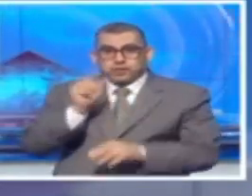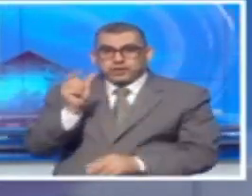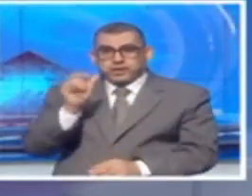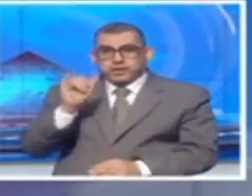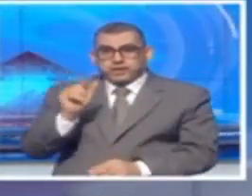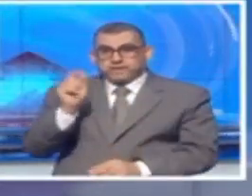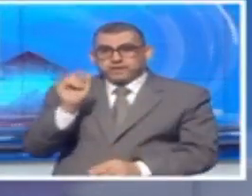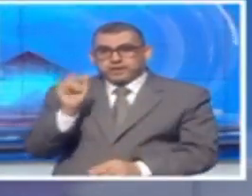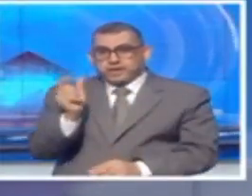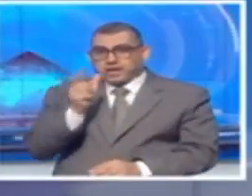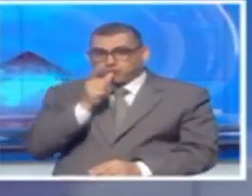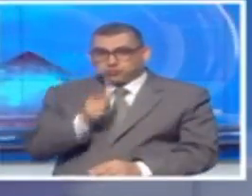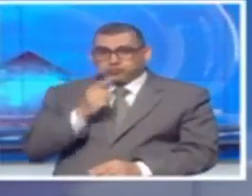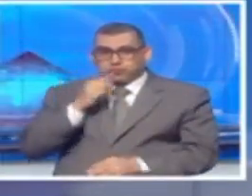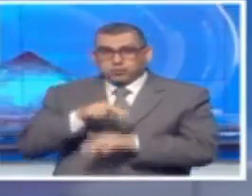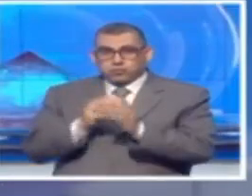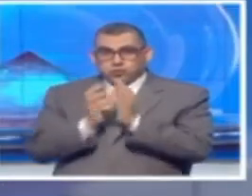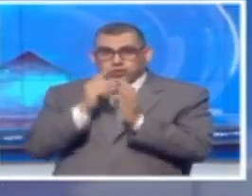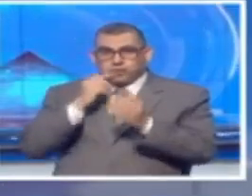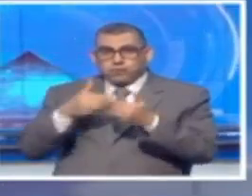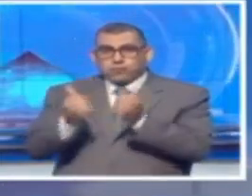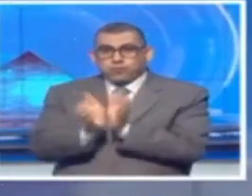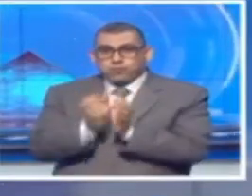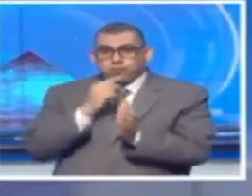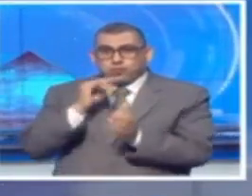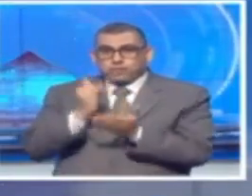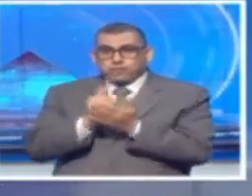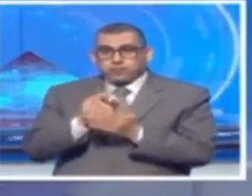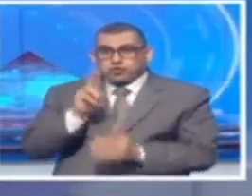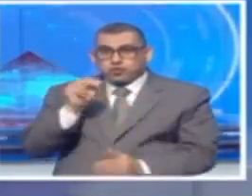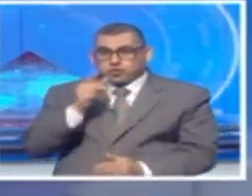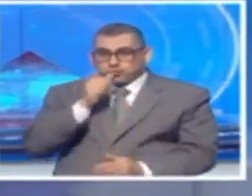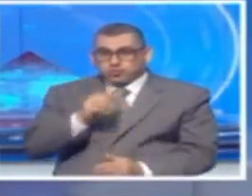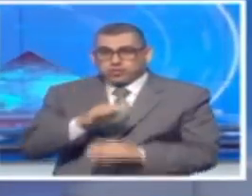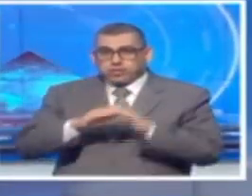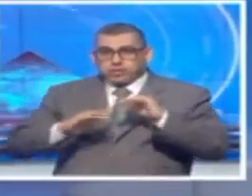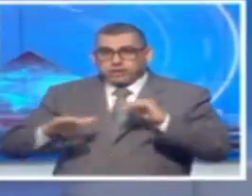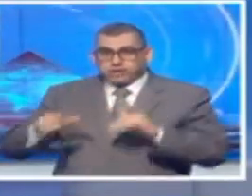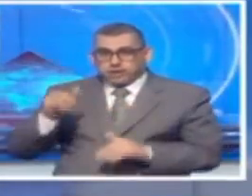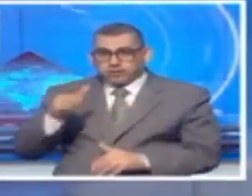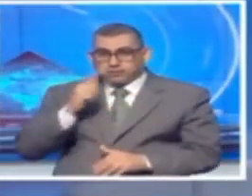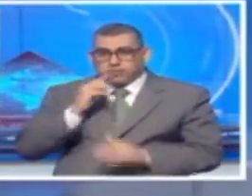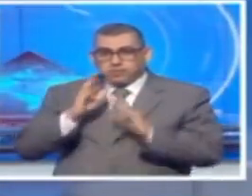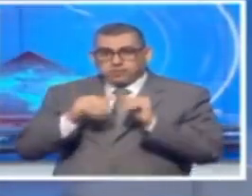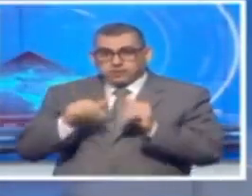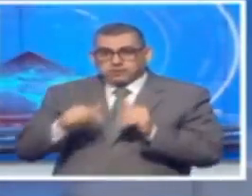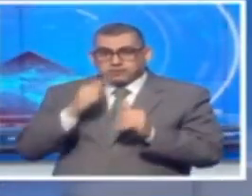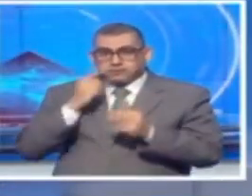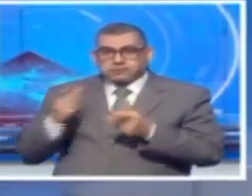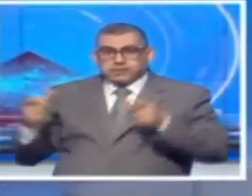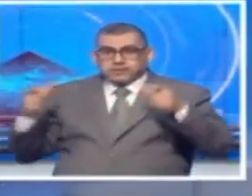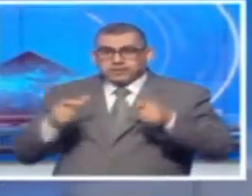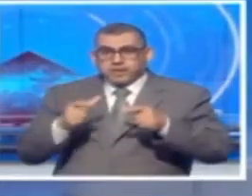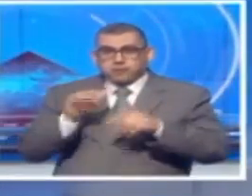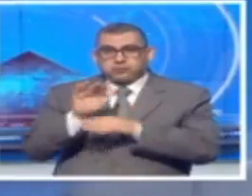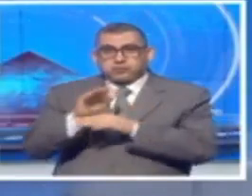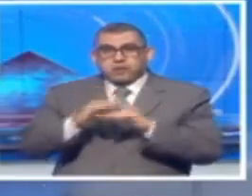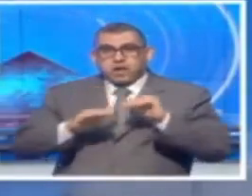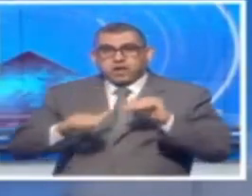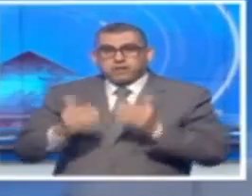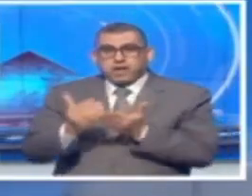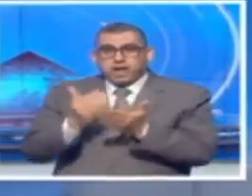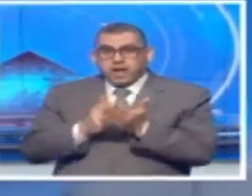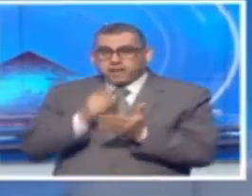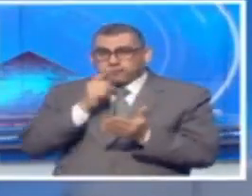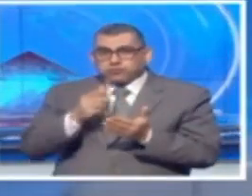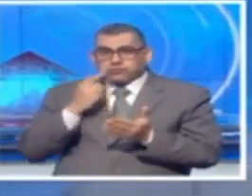الاجتماعي الدكتورة نيفين القباج، نظمت منظمة الأمم المتحدة للطفولة يونيسيف مصر ندوة حول الطفولة